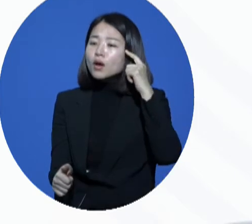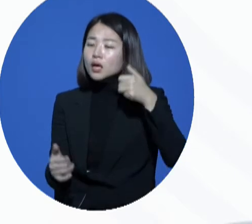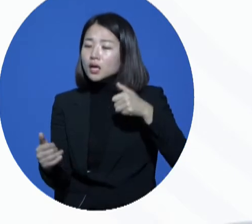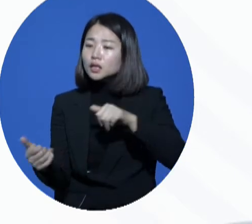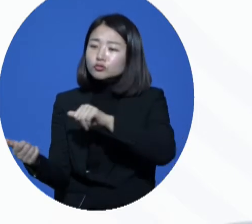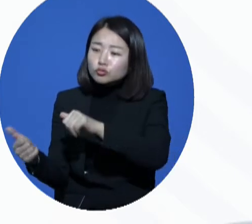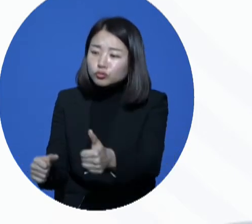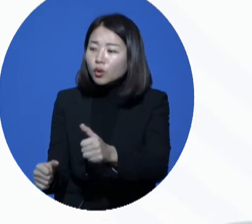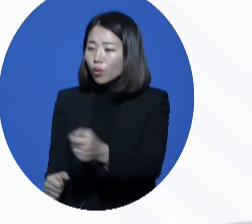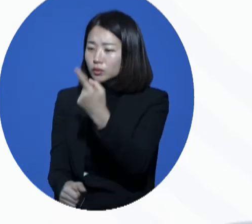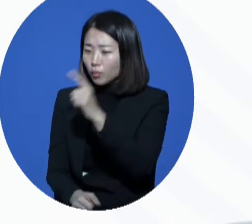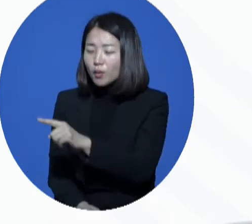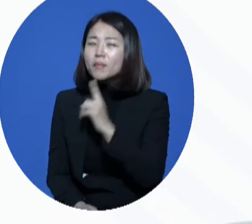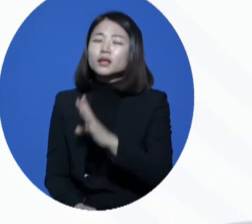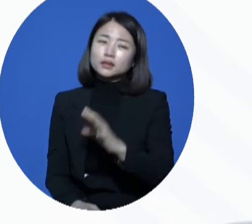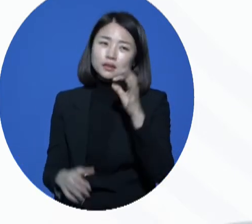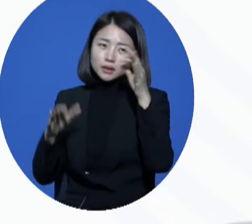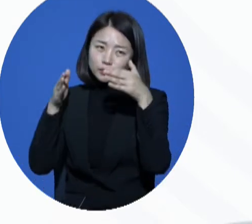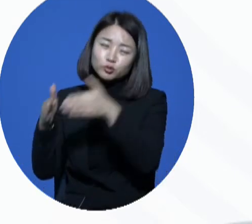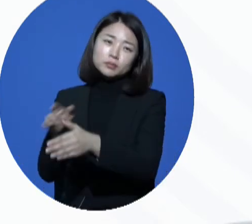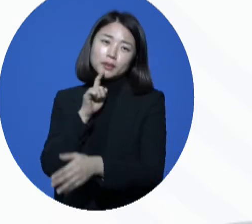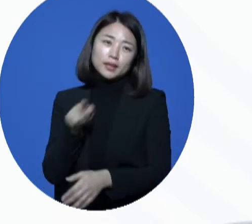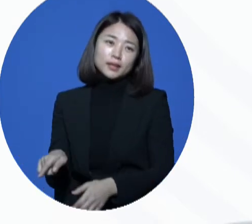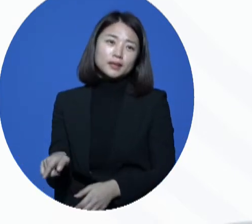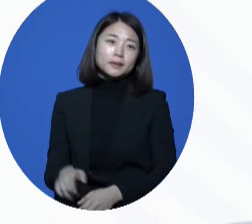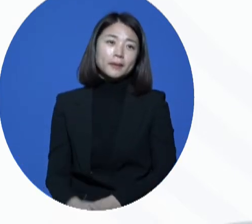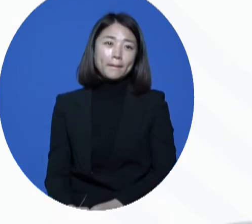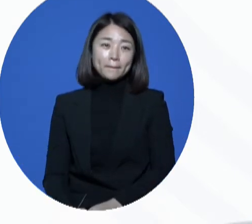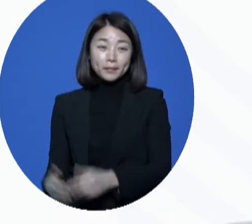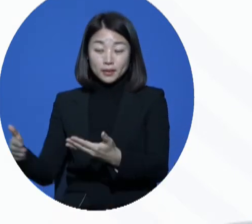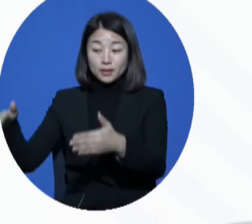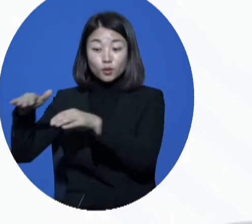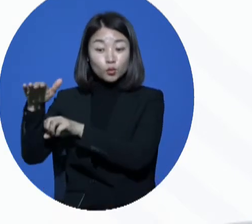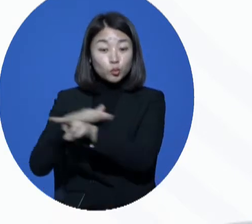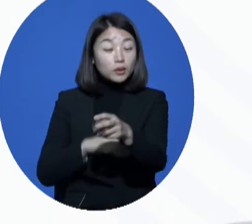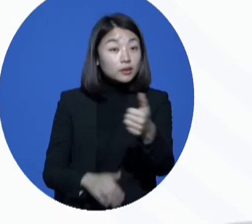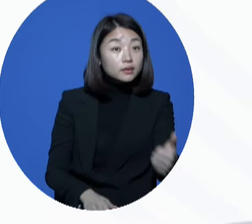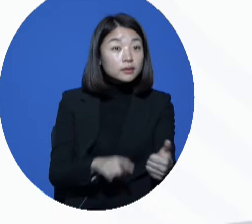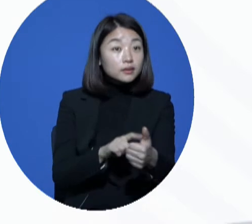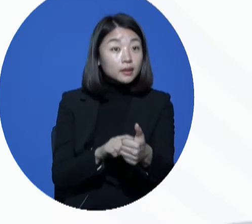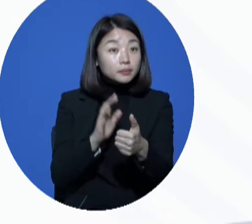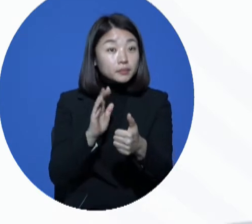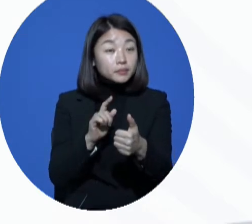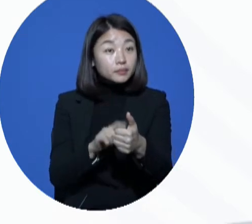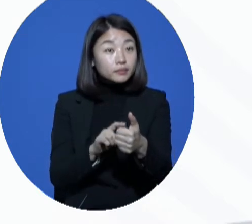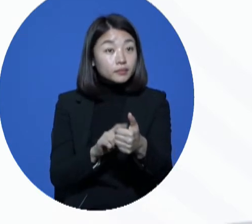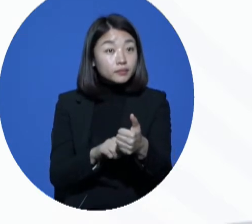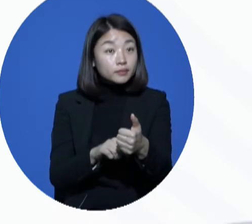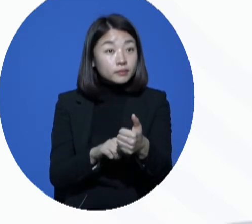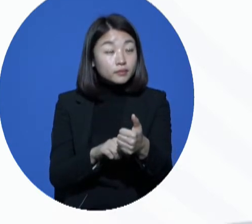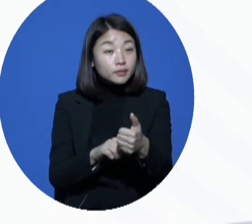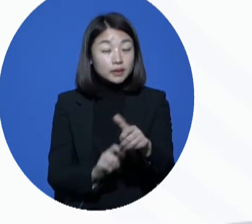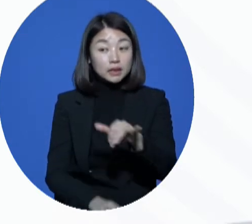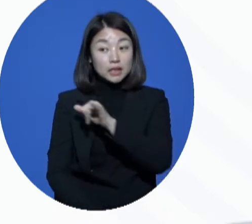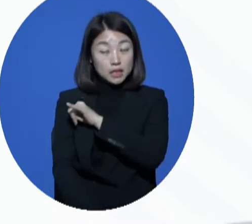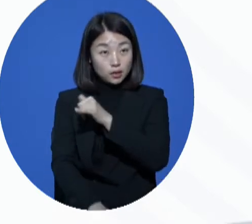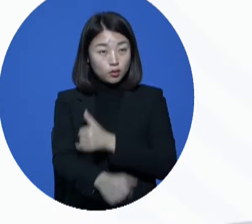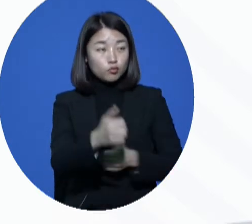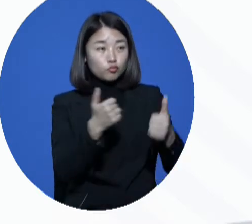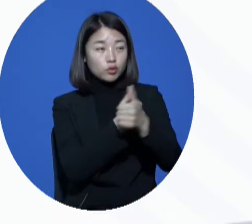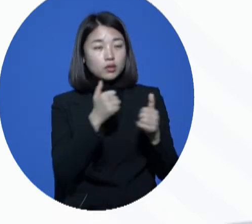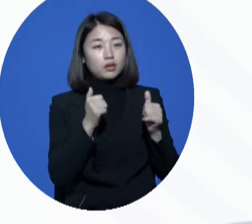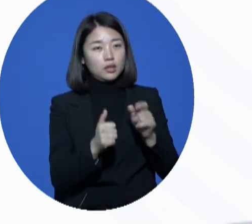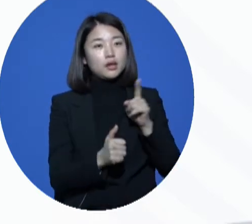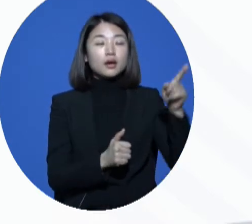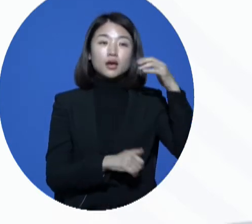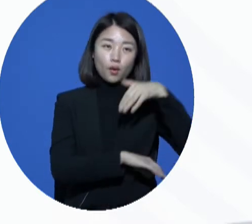한국 사회의 학대 프레임입니다. 그래서 지금 신화원에서 탈출한 이분에 대한 사건을 곧 인권위원회에 진정을 할